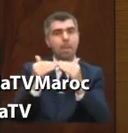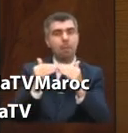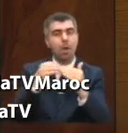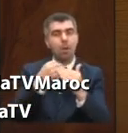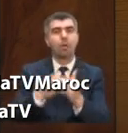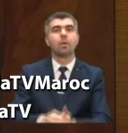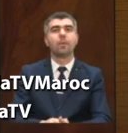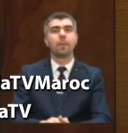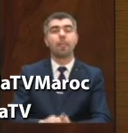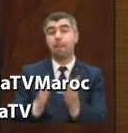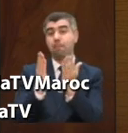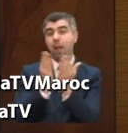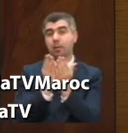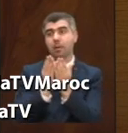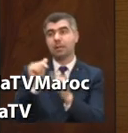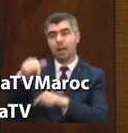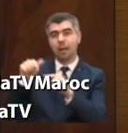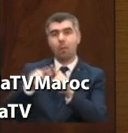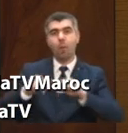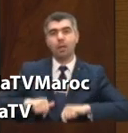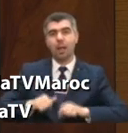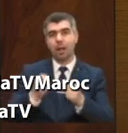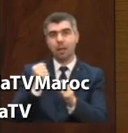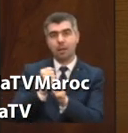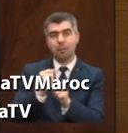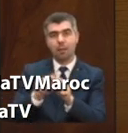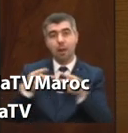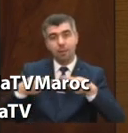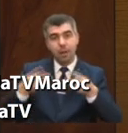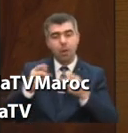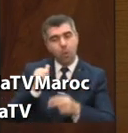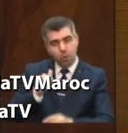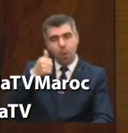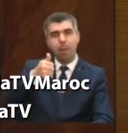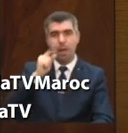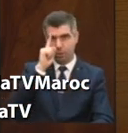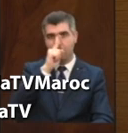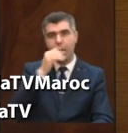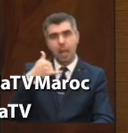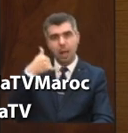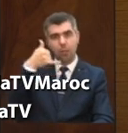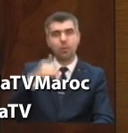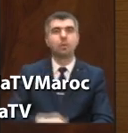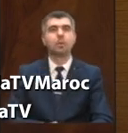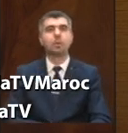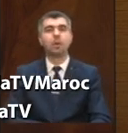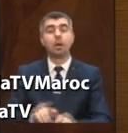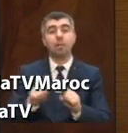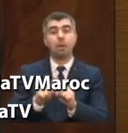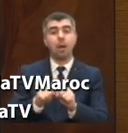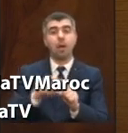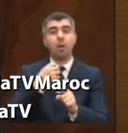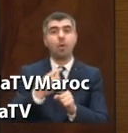الحياة المهنية، وسيتم إطلاقها رسميا ابتداء من يوم الغد إن شاء الله. وبمناسبة اليوم العالمي للصحة